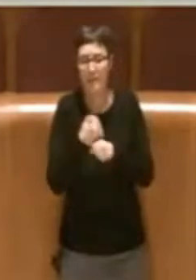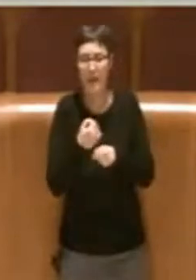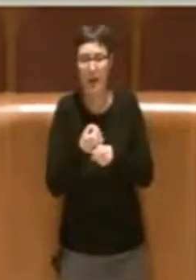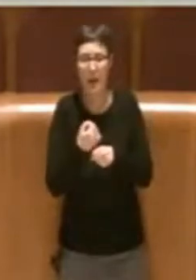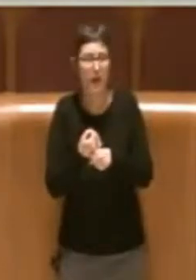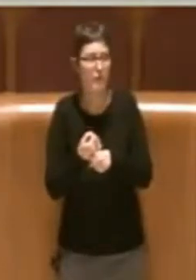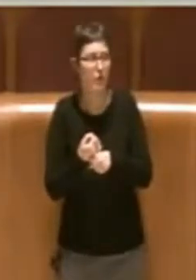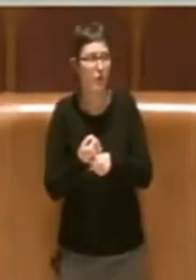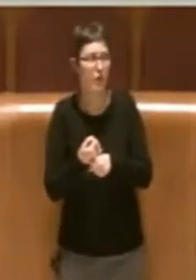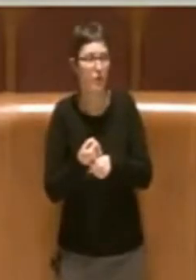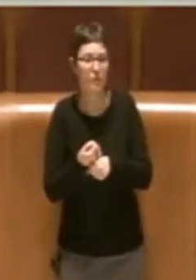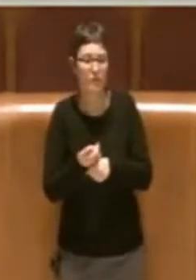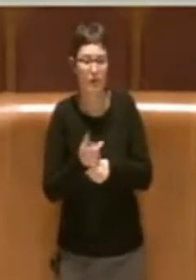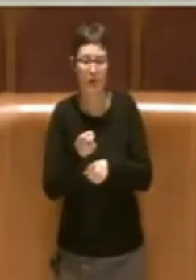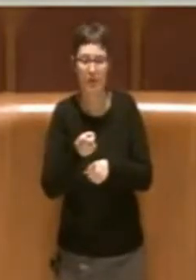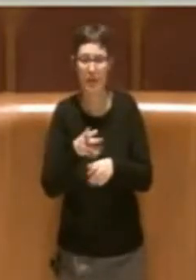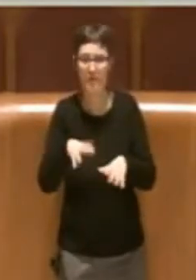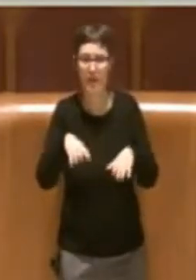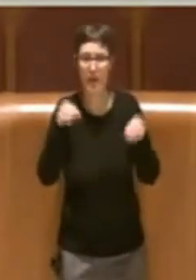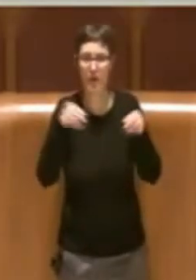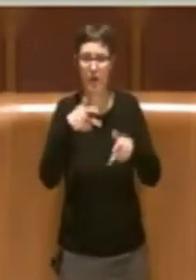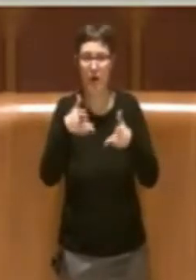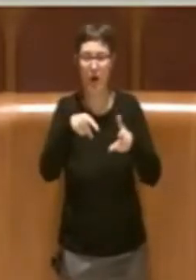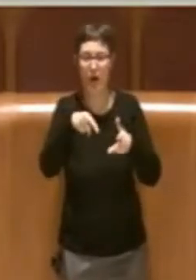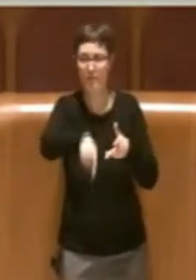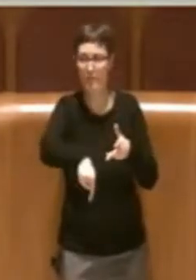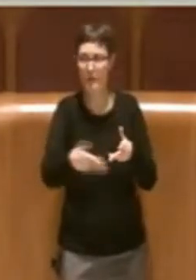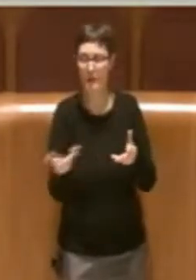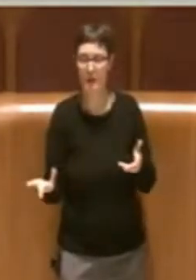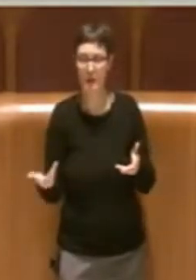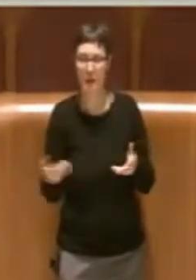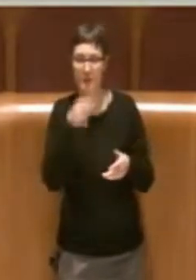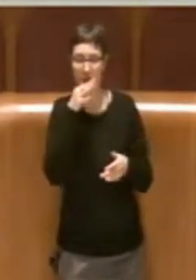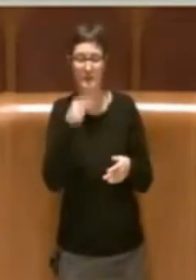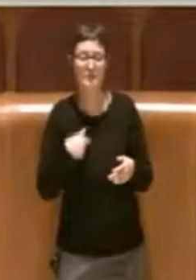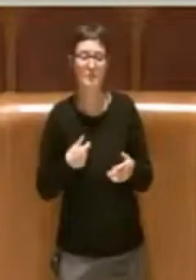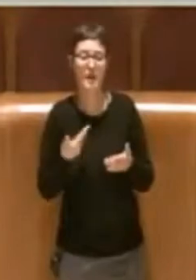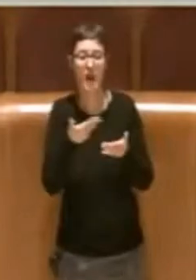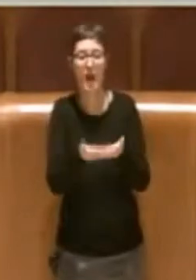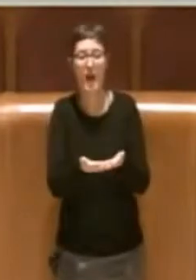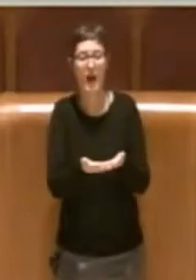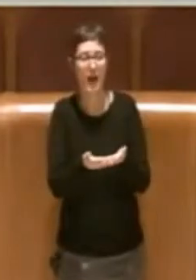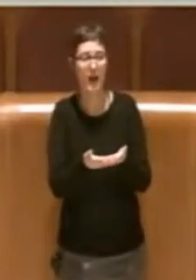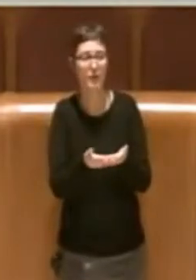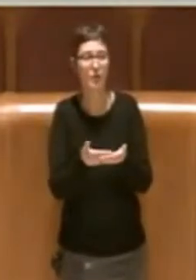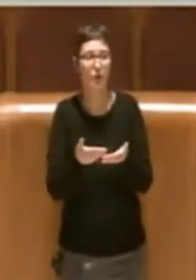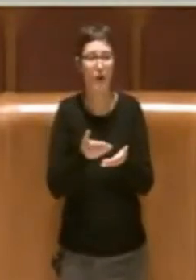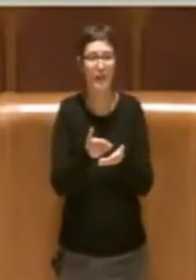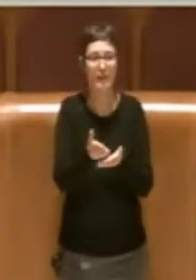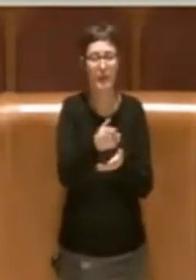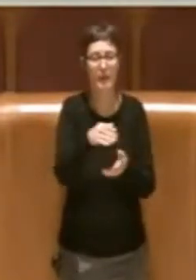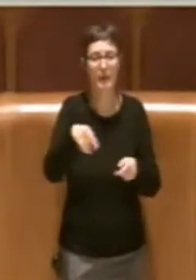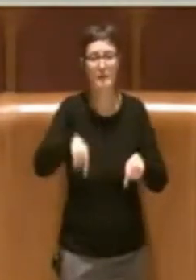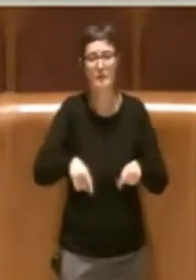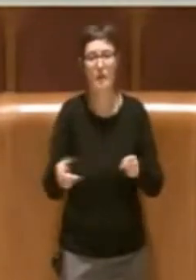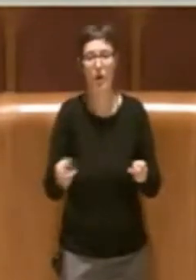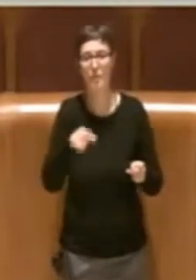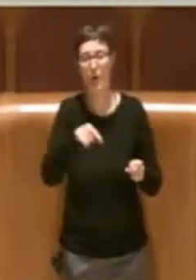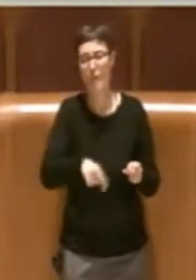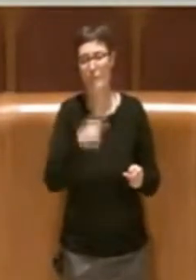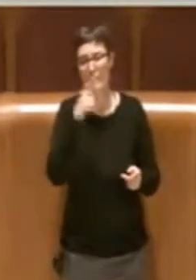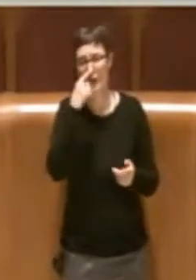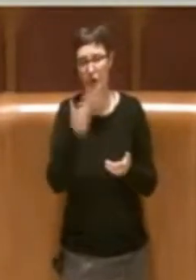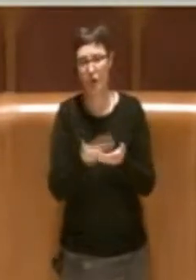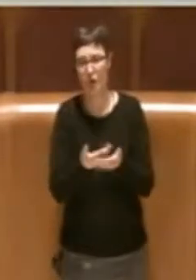avviarsi quest'aprile, quindi direi che un atto di indirizzo in questo momento è decisamente fuori luogo,